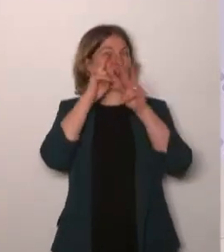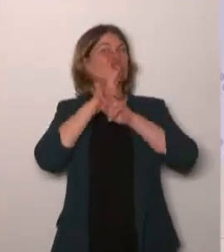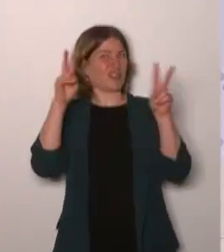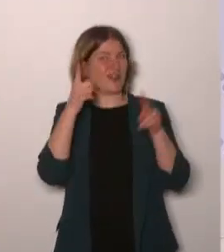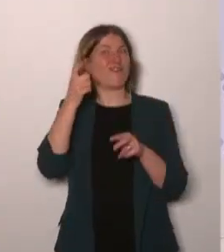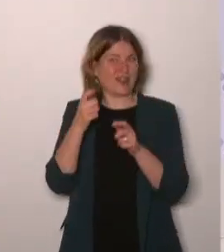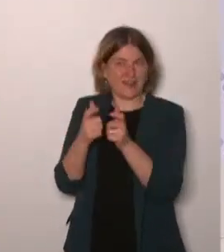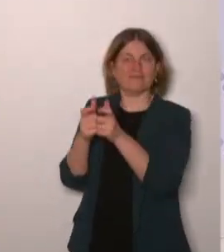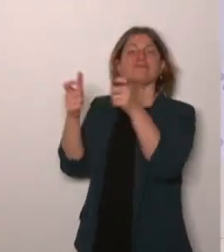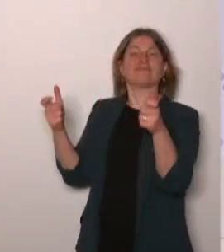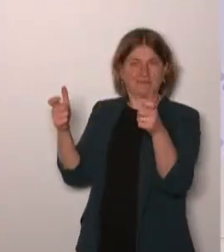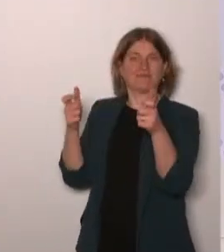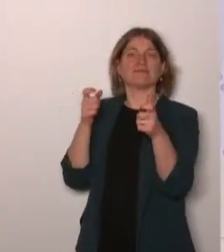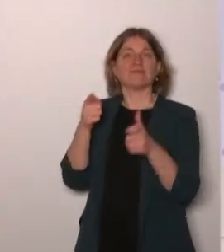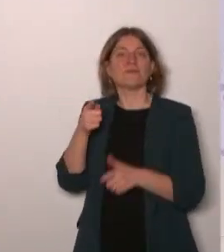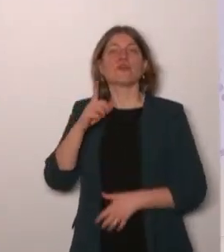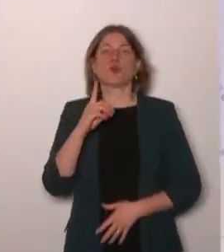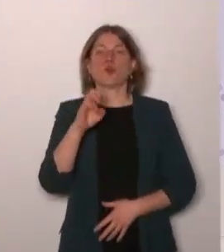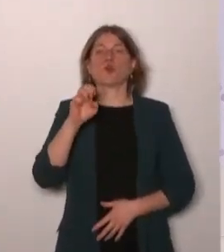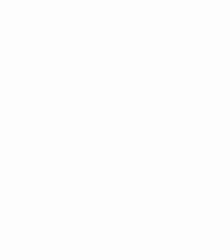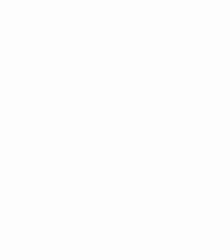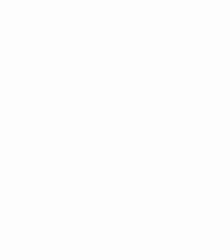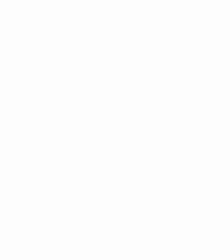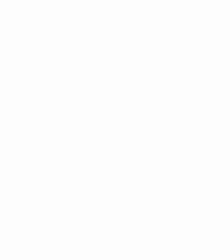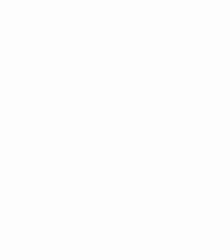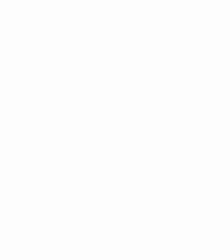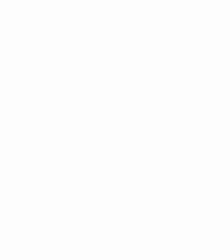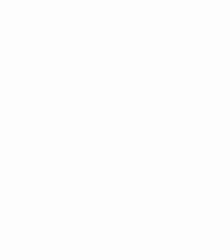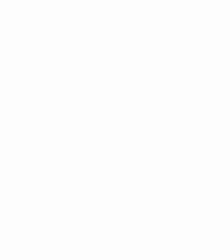structure. Denis Lacombe est avec nous !